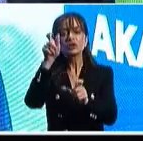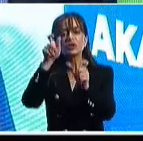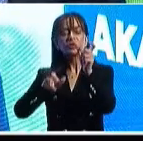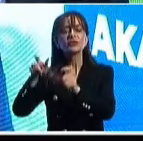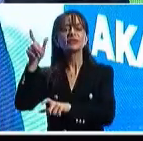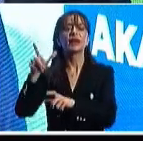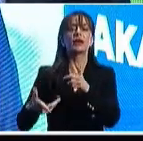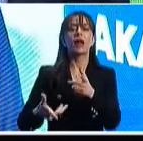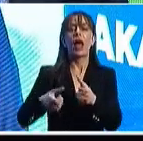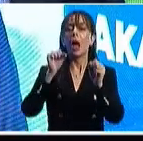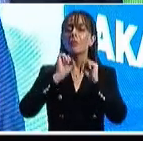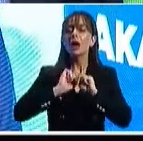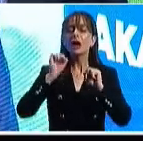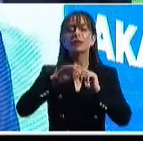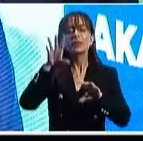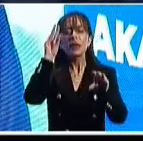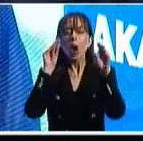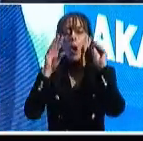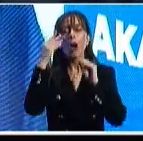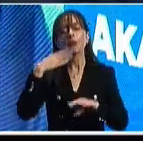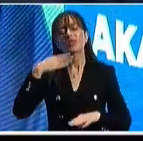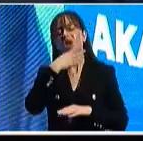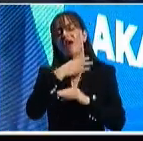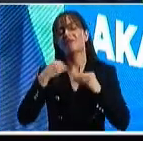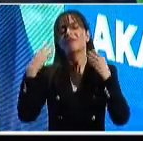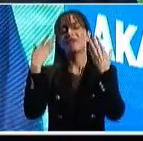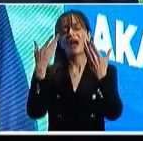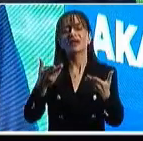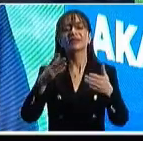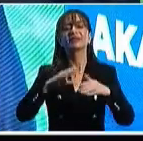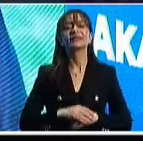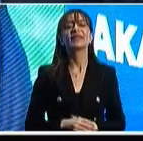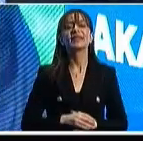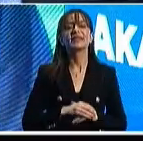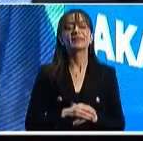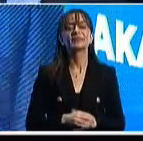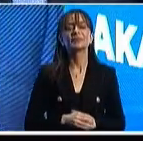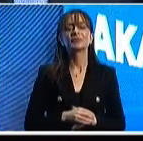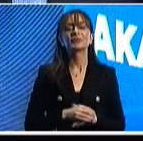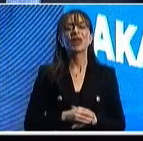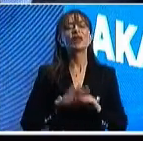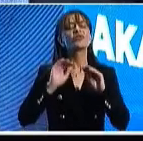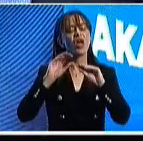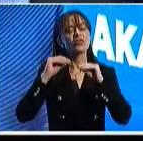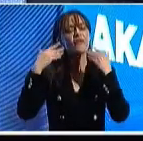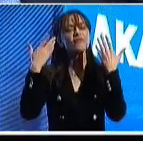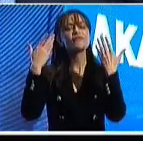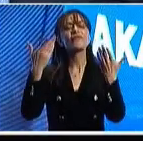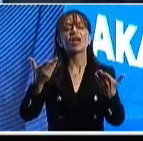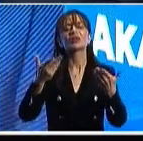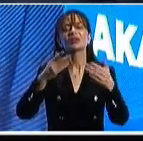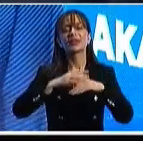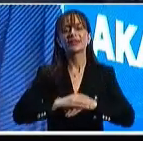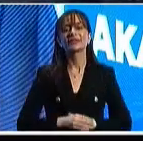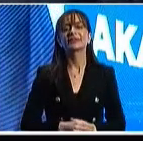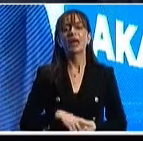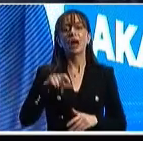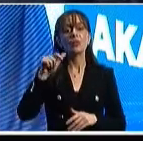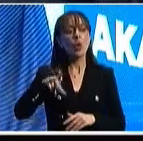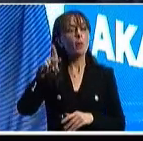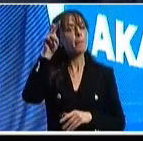öğrenme imkanları sunacağız ve burada gerekli her türlü destekleri de bu